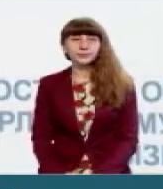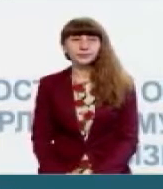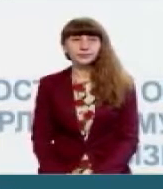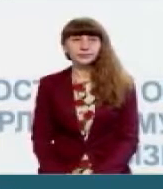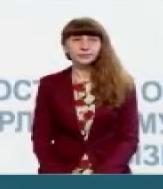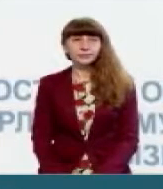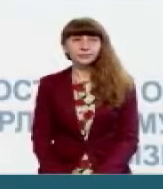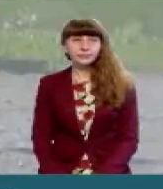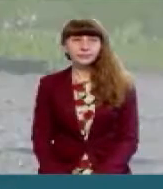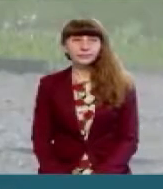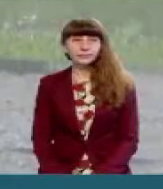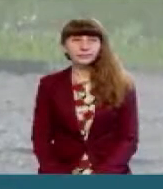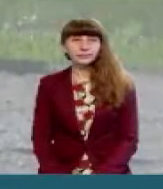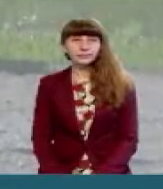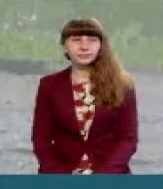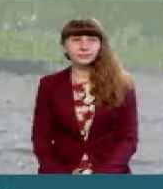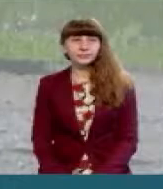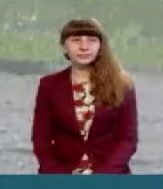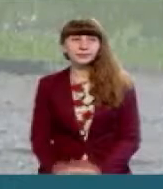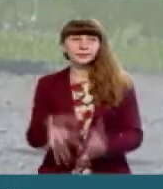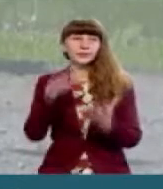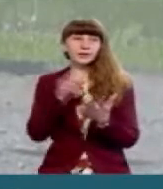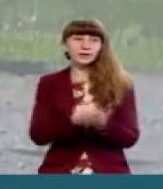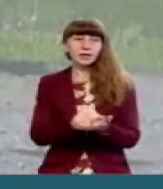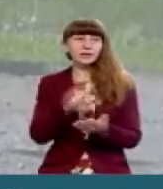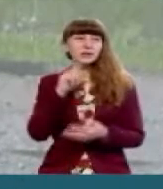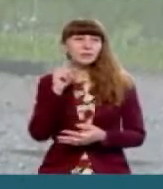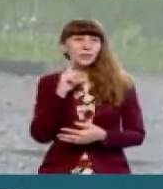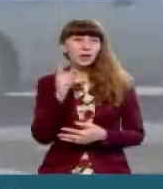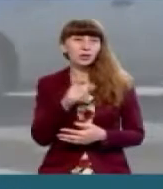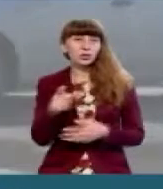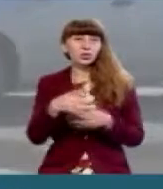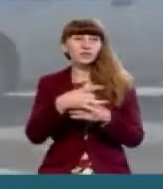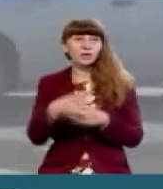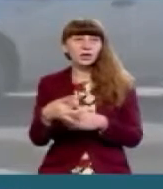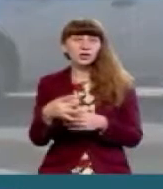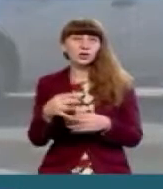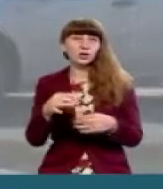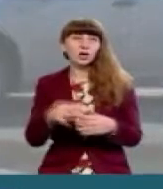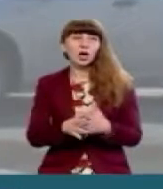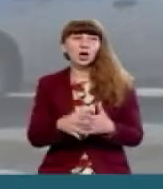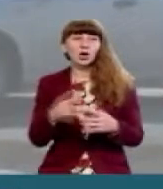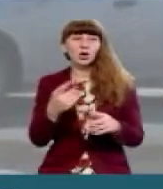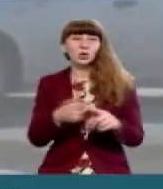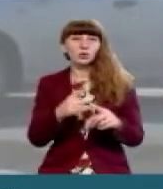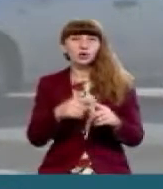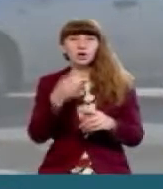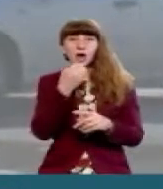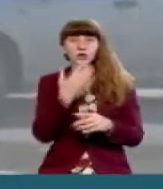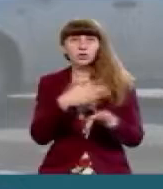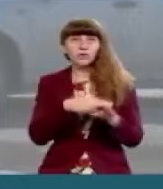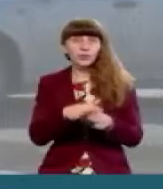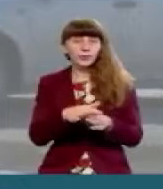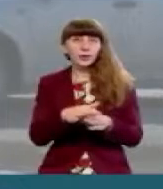алды. Ауданда жас мамандарды жұмыспен қамту да қарқынды. 2009 жылдан бастап іске асырылған дипломмен